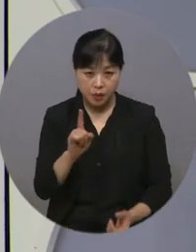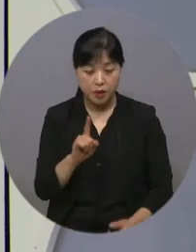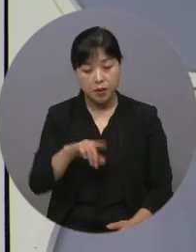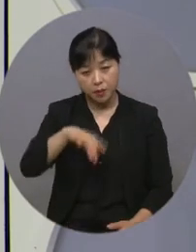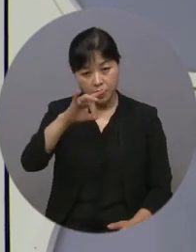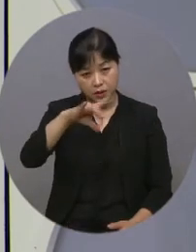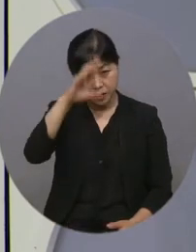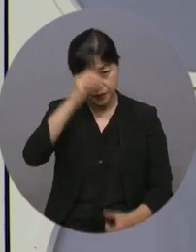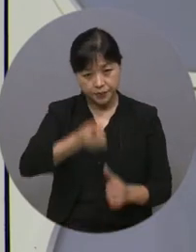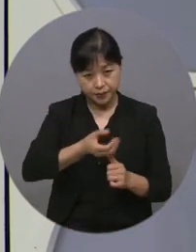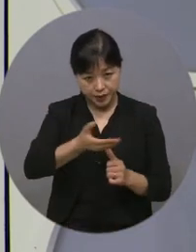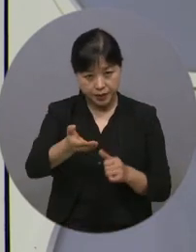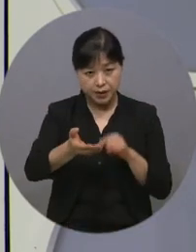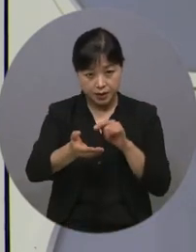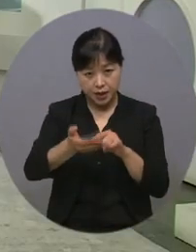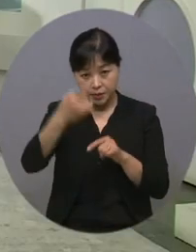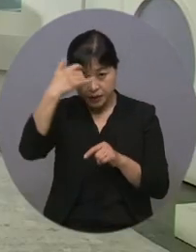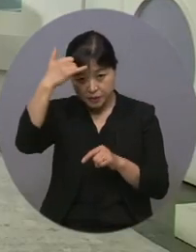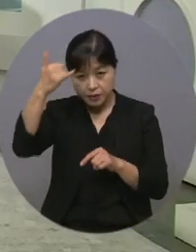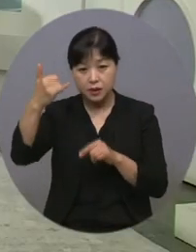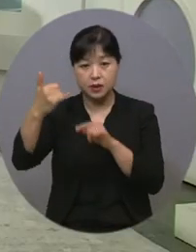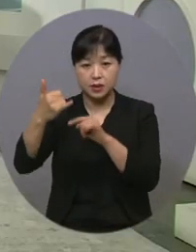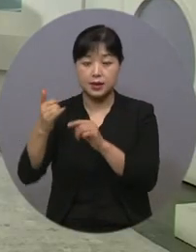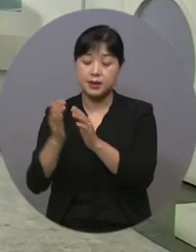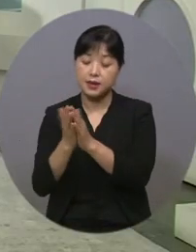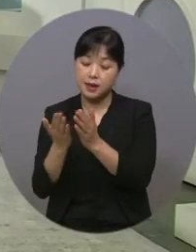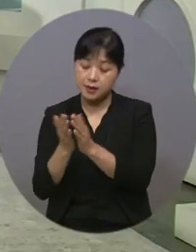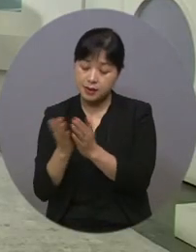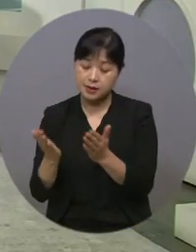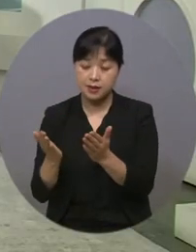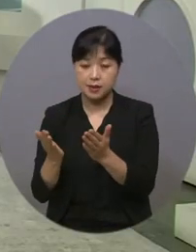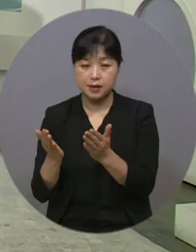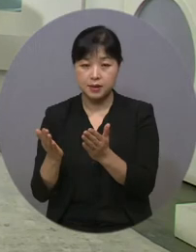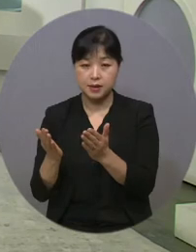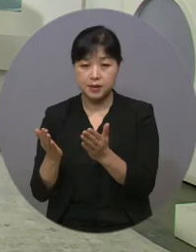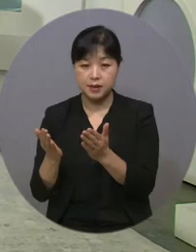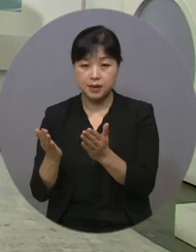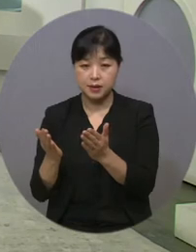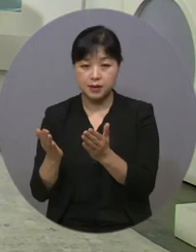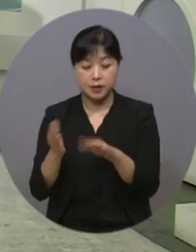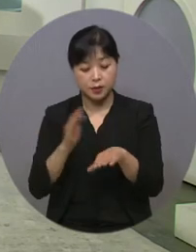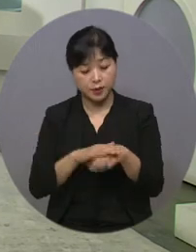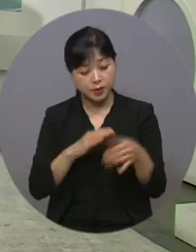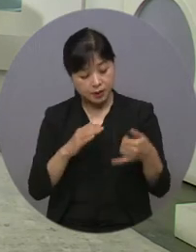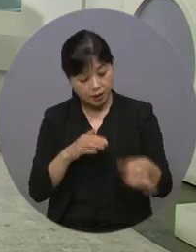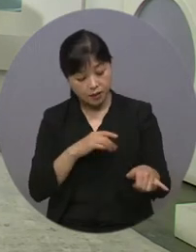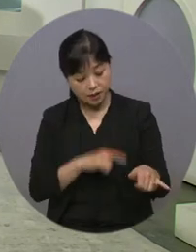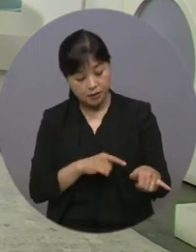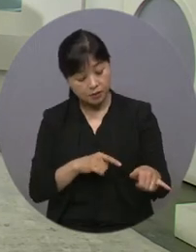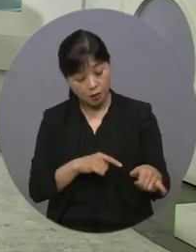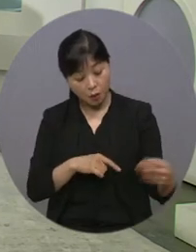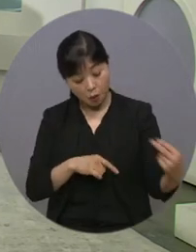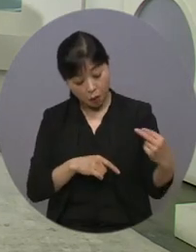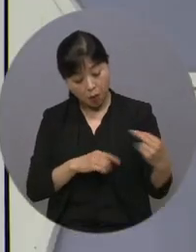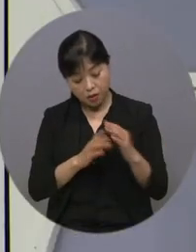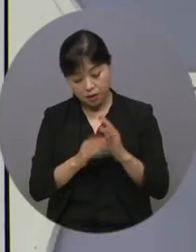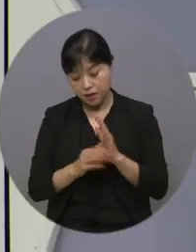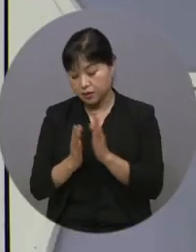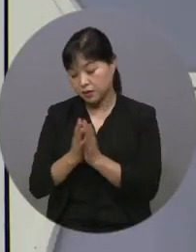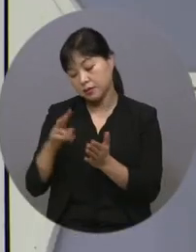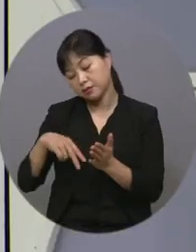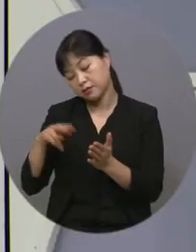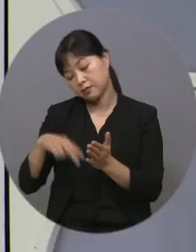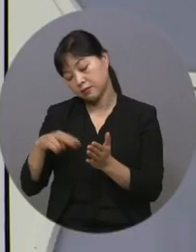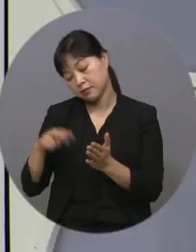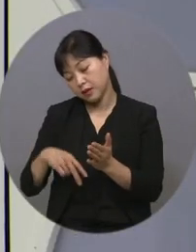그렇죠. 할머니 할아버지들이 책을 아이들 앞에서 본다든지